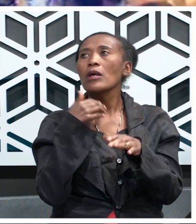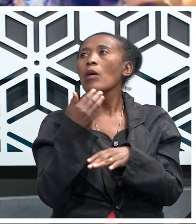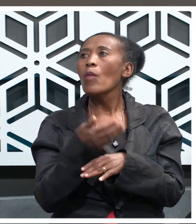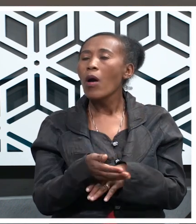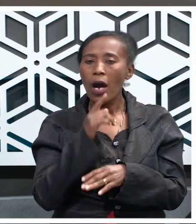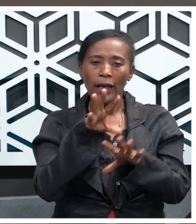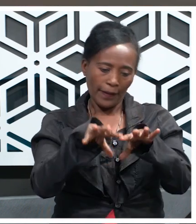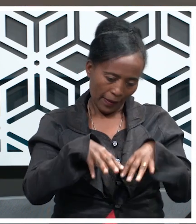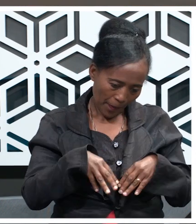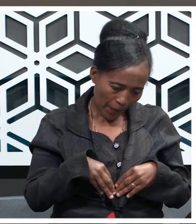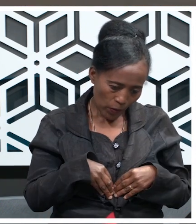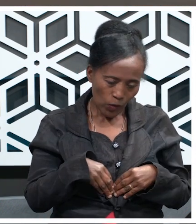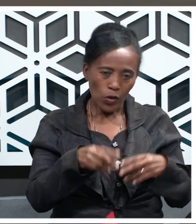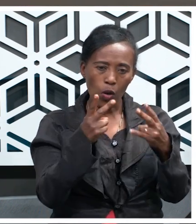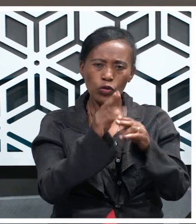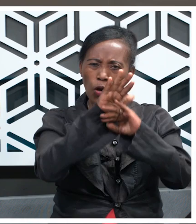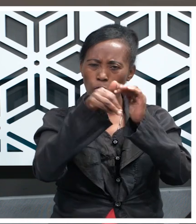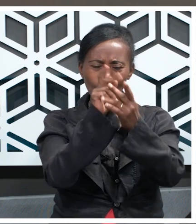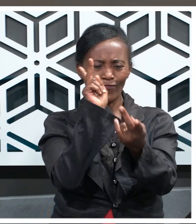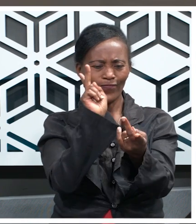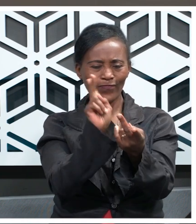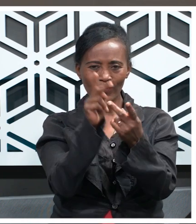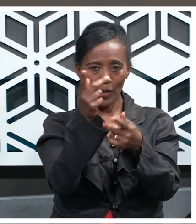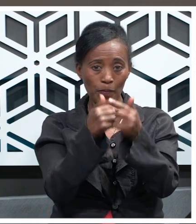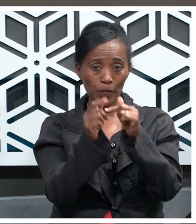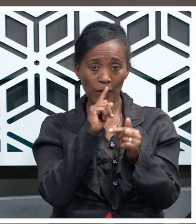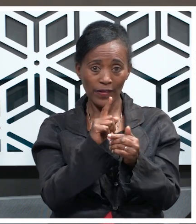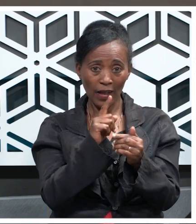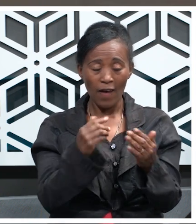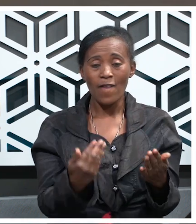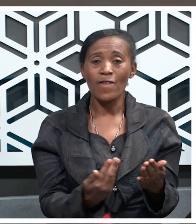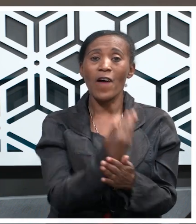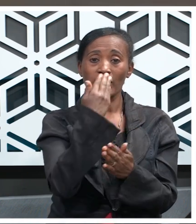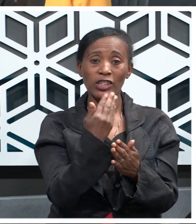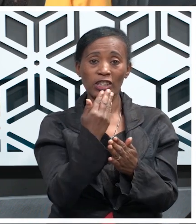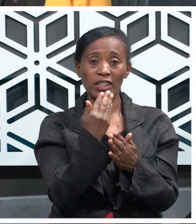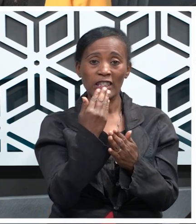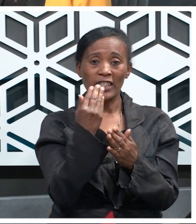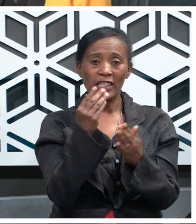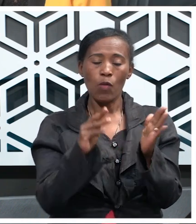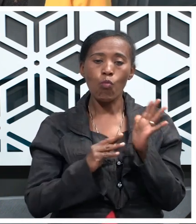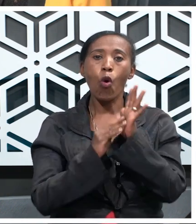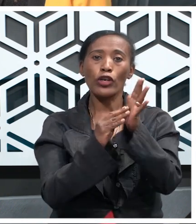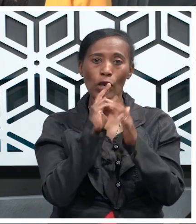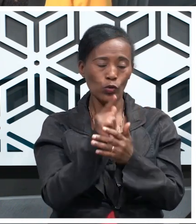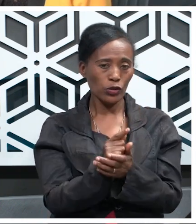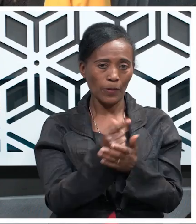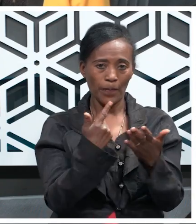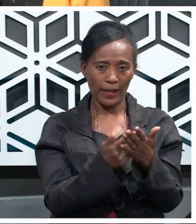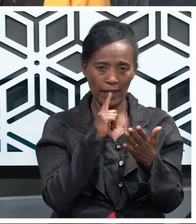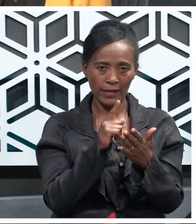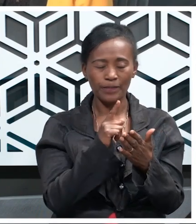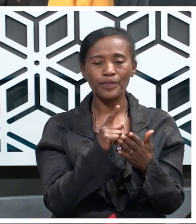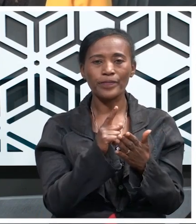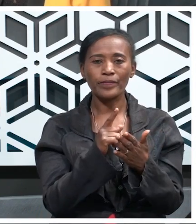ነው። ከዛ አክሴፕት ተደረግኩኝ ከቦታ ሁሉም ነገር ተሳካልኝ እና ኔክስት ፋሽን ዲዛይን እንትን ሞዴሎች